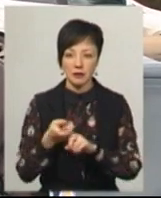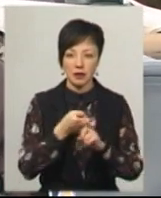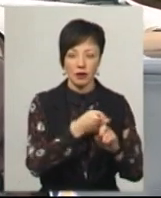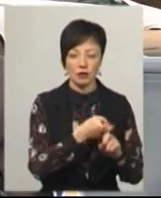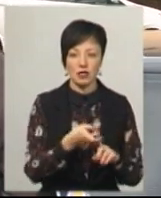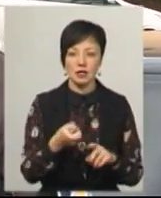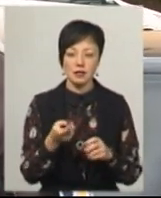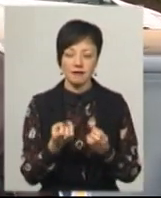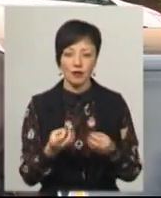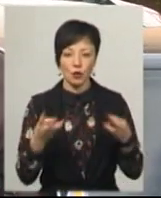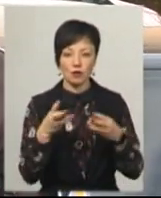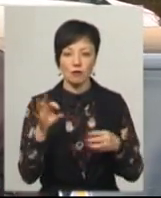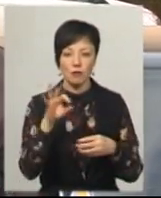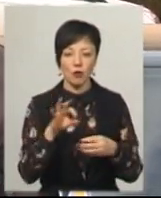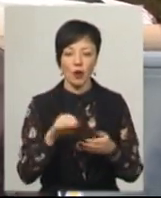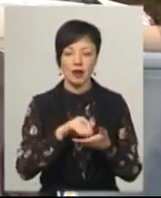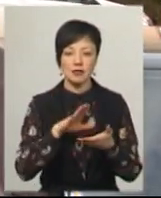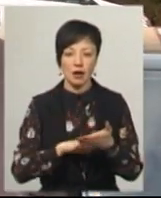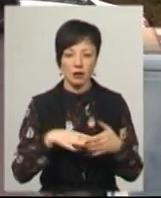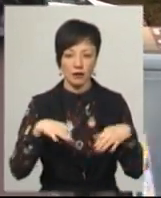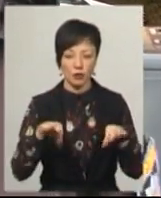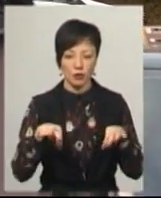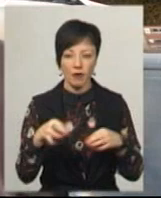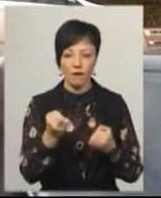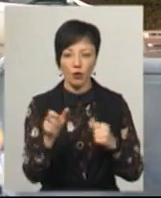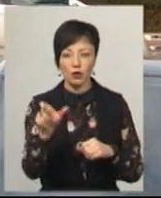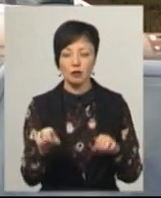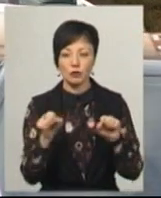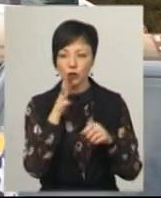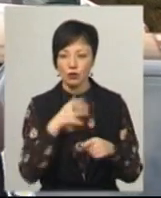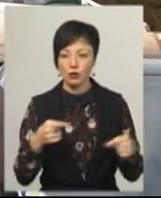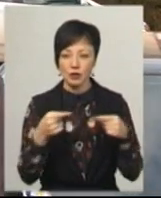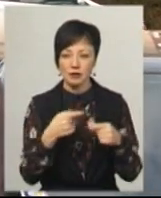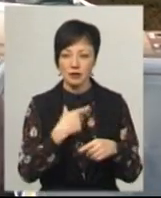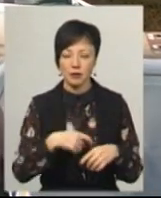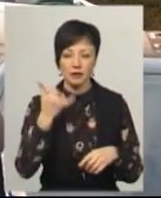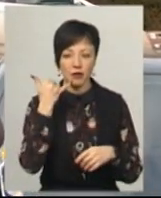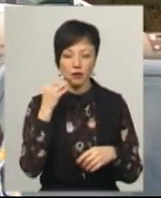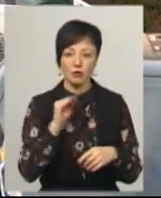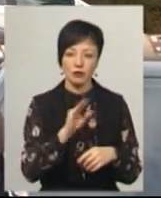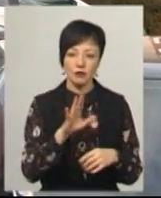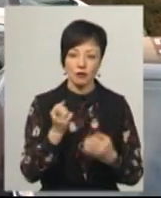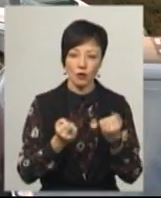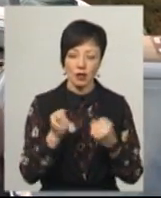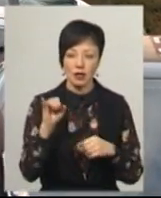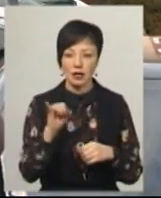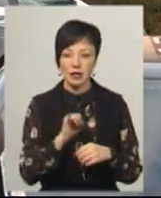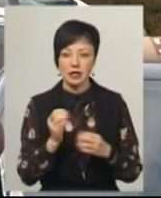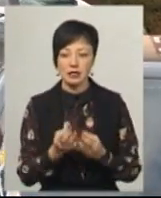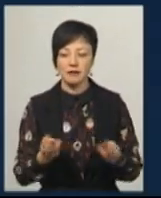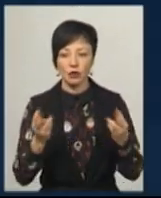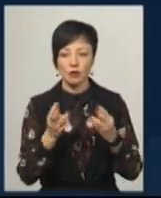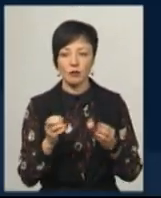його свідоцтво про реєстрацію транспортного засобу. Тобто водій зможе одночасно мати в себе в телефоні і посвідчення водія, і свідоцтво